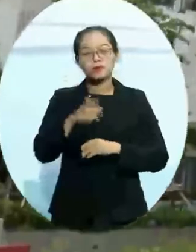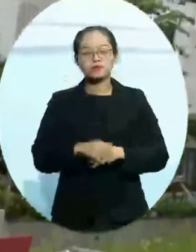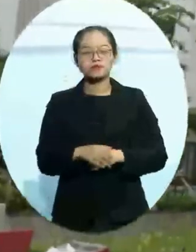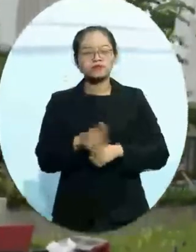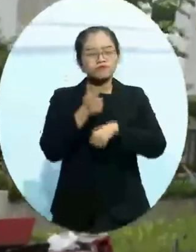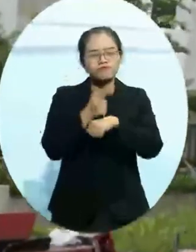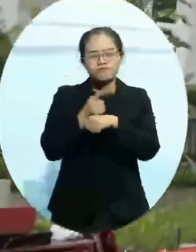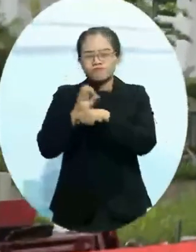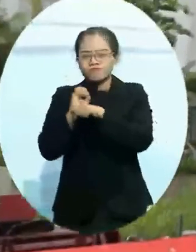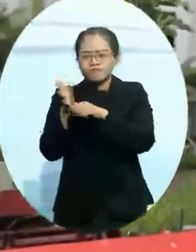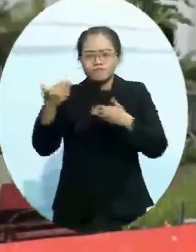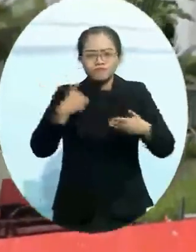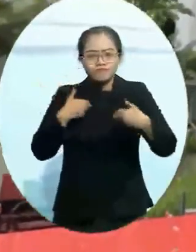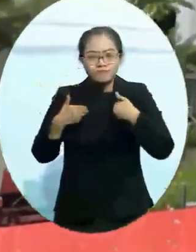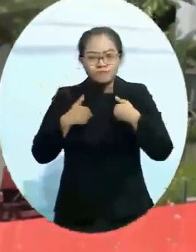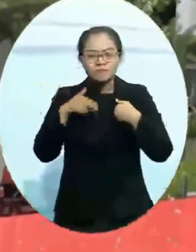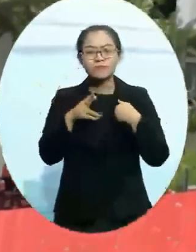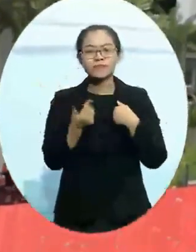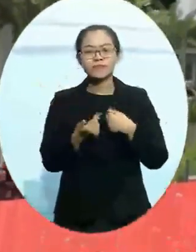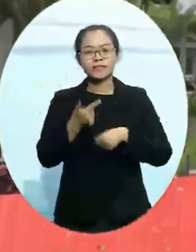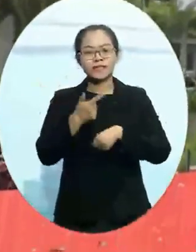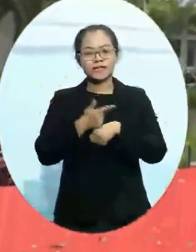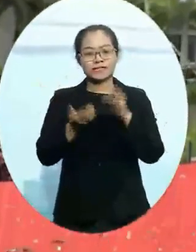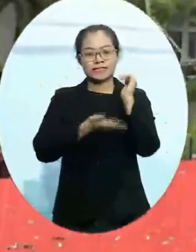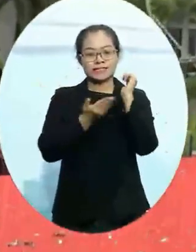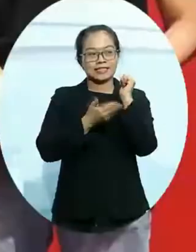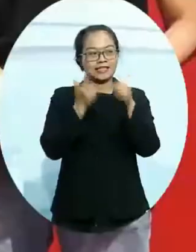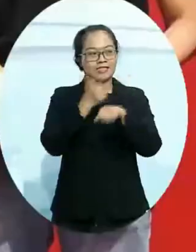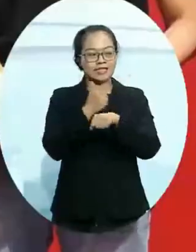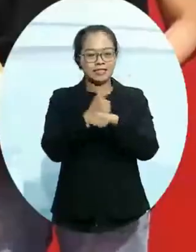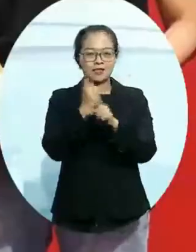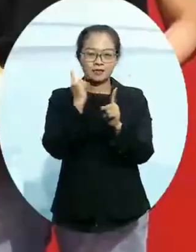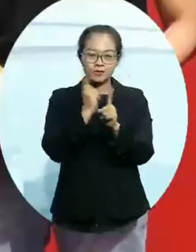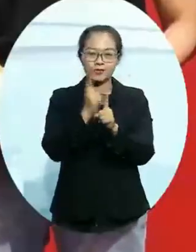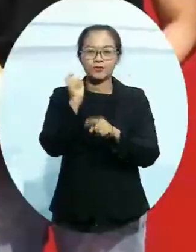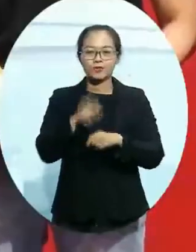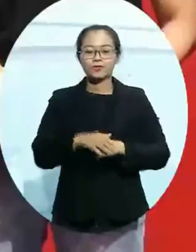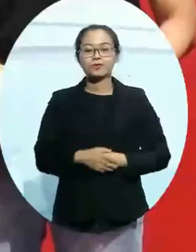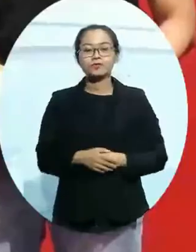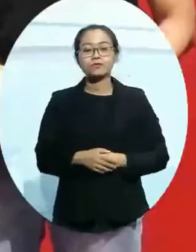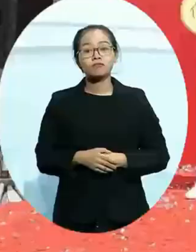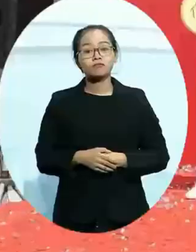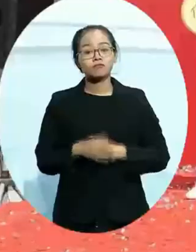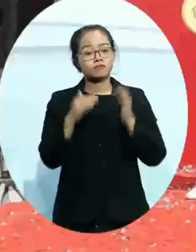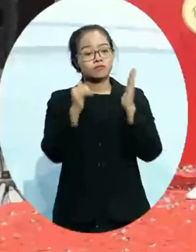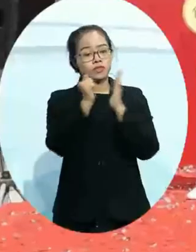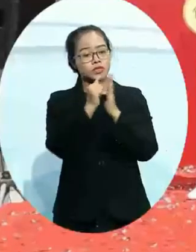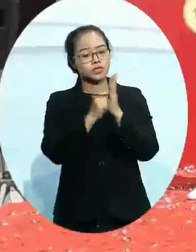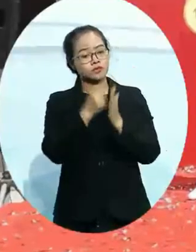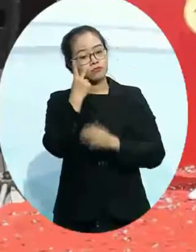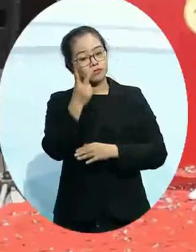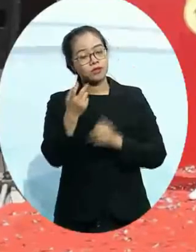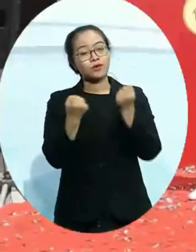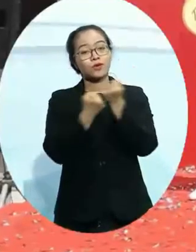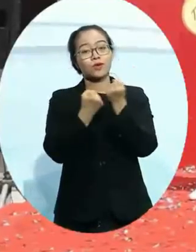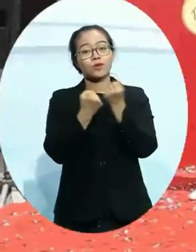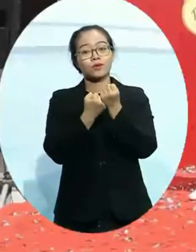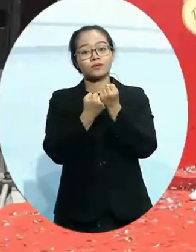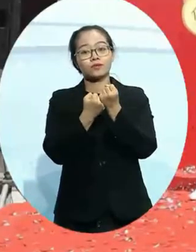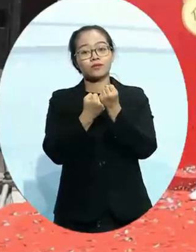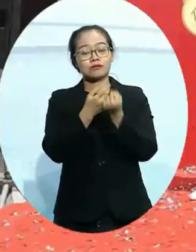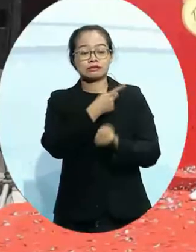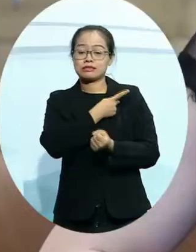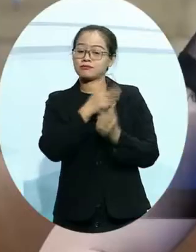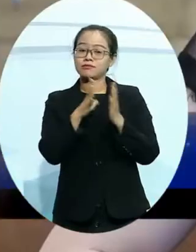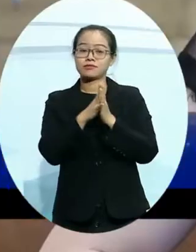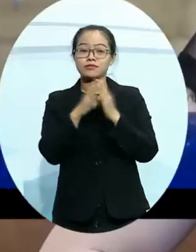Group đã có nhiều giải pháp để hoàn thành dự án theo đúng tiến độ. Về cái chính sách thì chị thấy cũng hỗ trợ khách hàng rất là nhiều. Thì